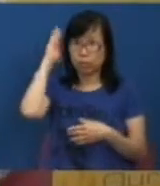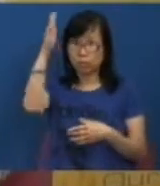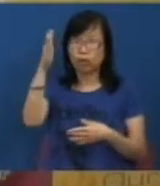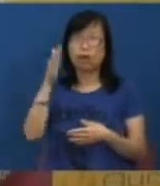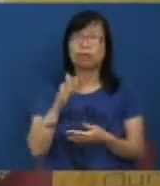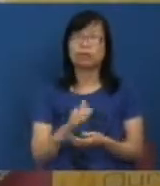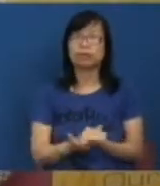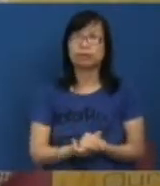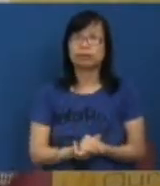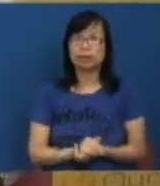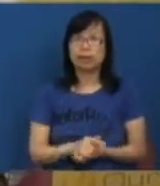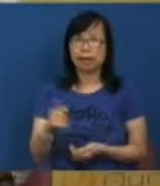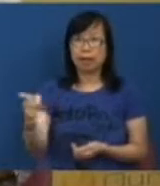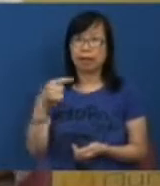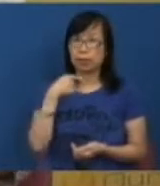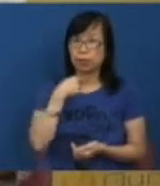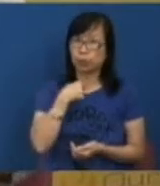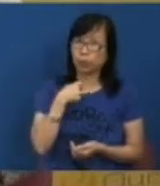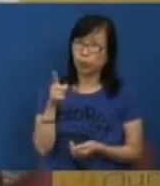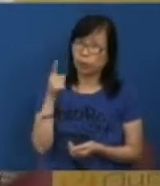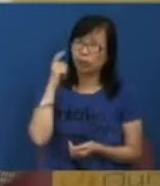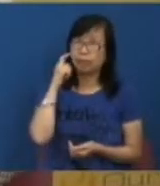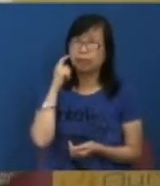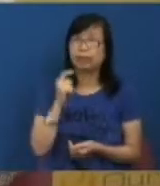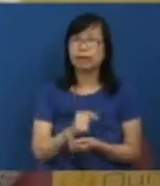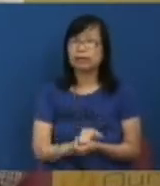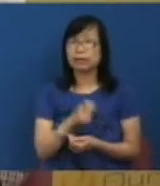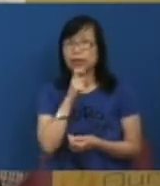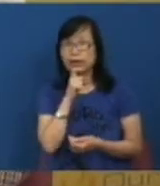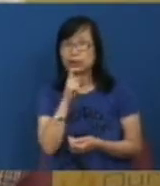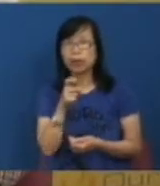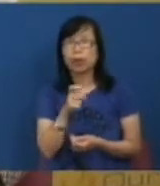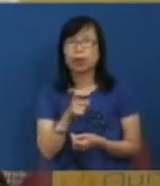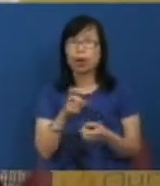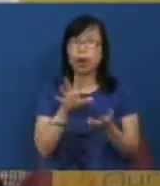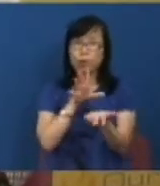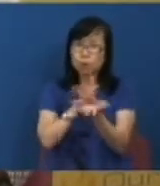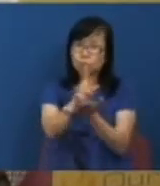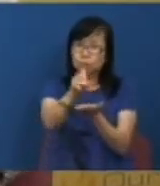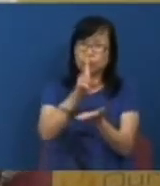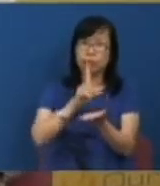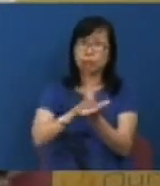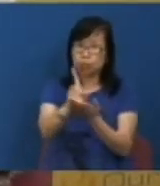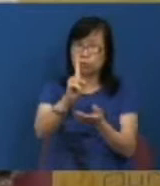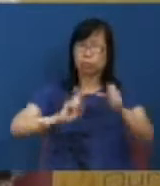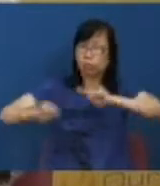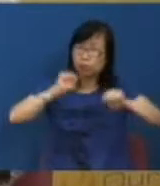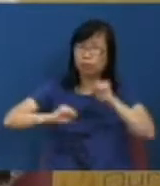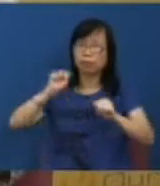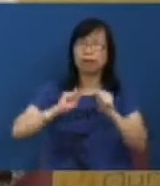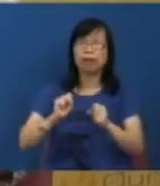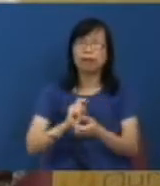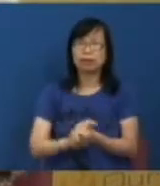子裏邊咧，即係你都可能好，你都知道我哋有一個叫做專業動力啦，再加埋佢，我哋有